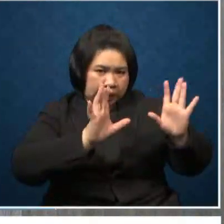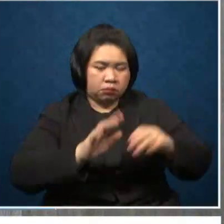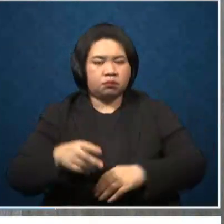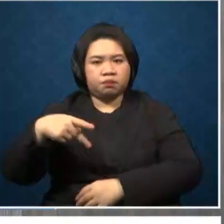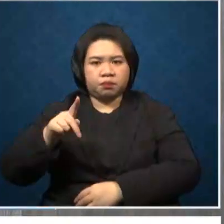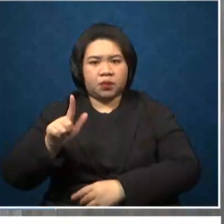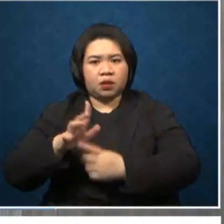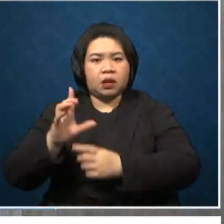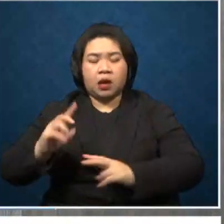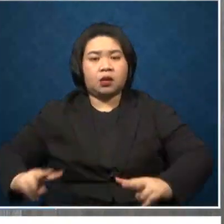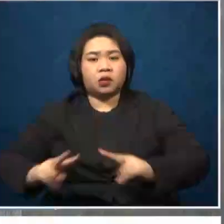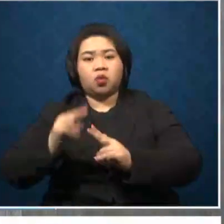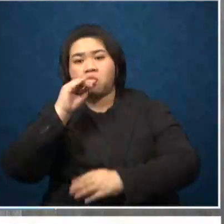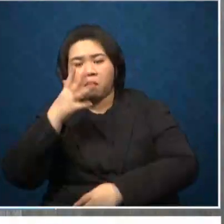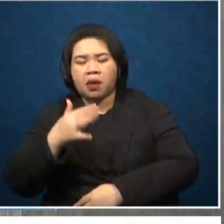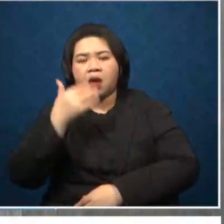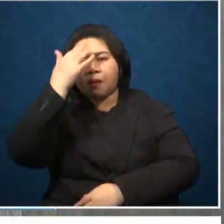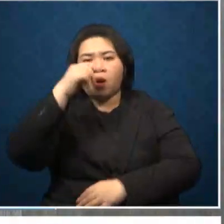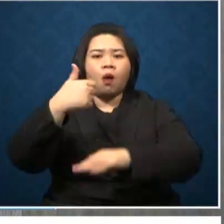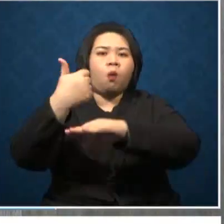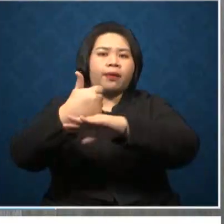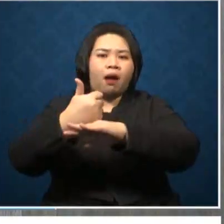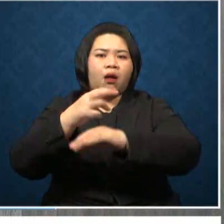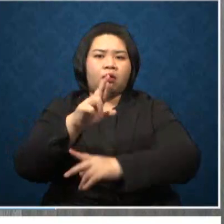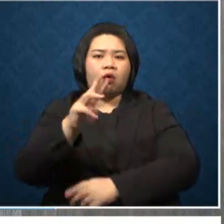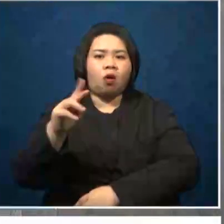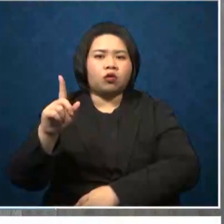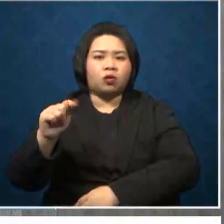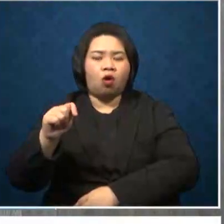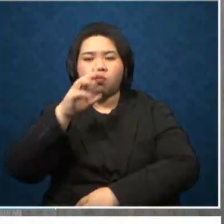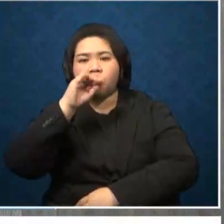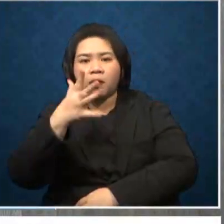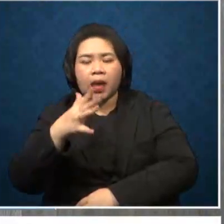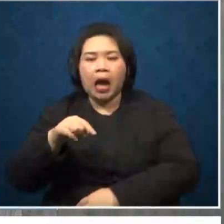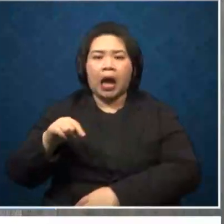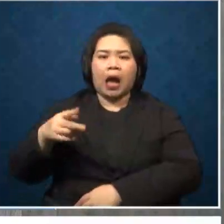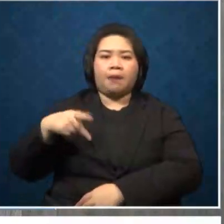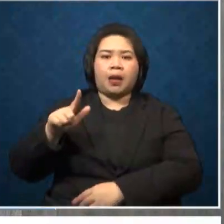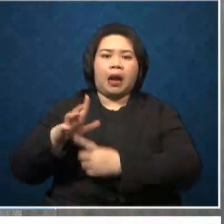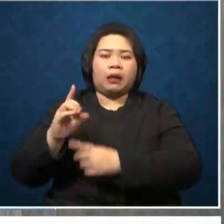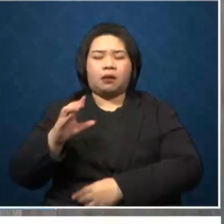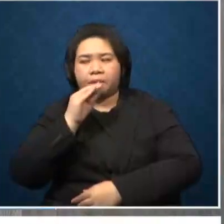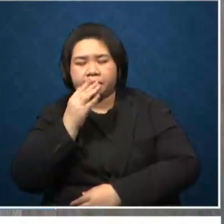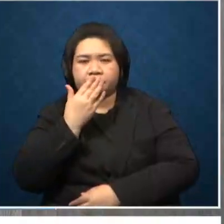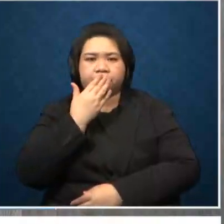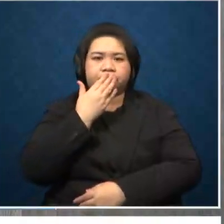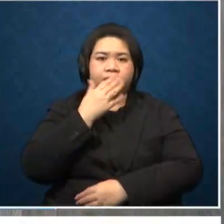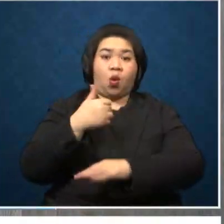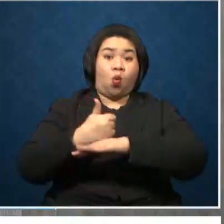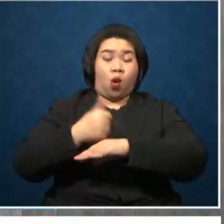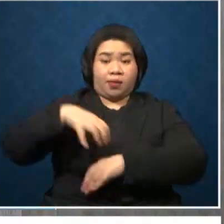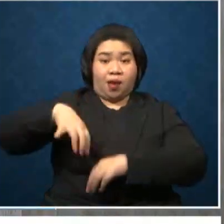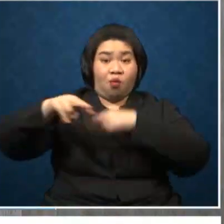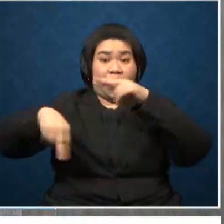พอรัฐมนตรีไม่เอ่ยเนี่ยปรอทกระทรวงไม่กล้าพูดหรอกครับอธิบดีกรมการปกครองยิ่งไม่พูดใหญ่